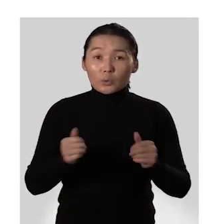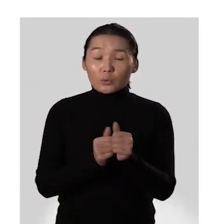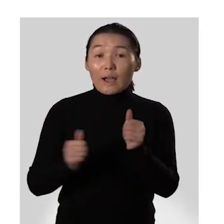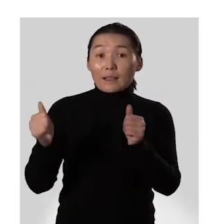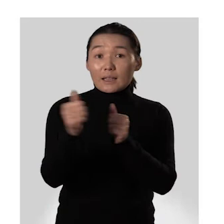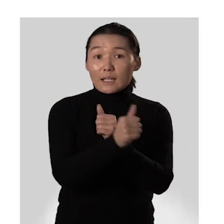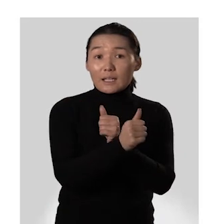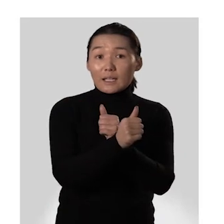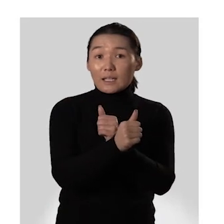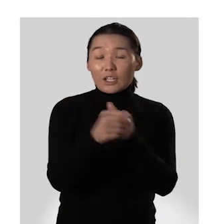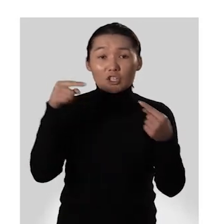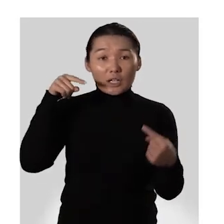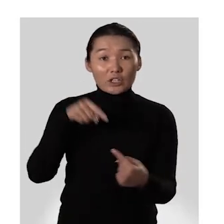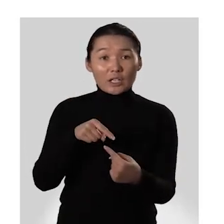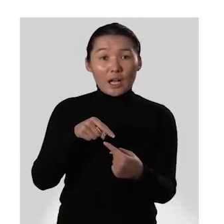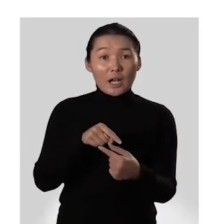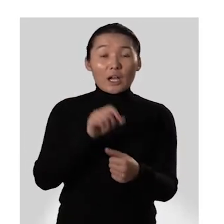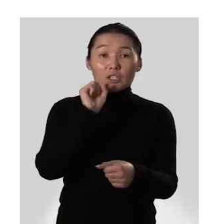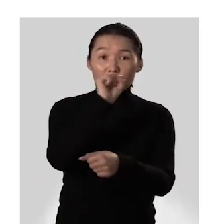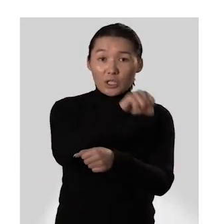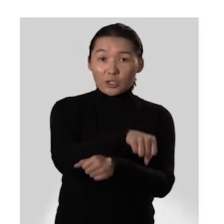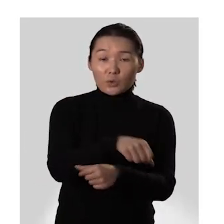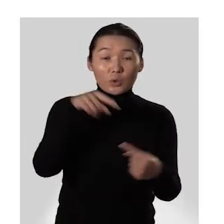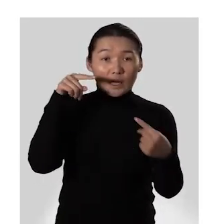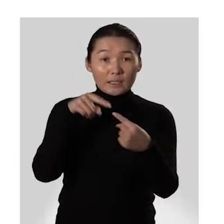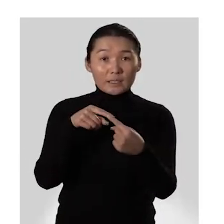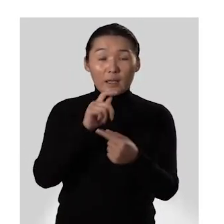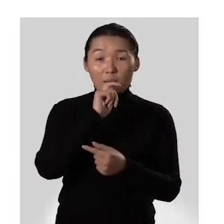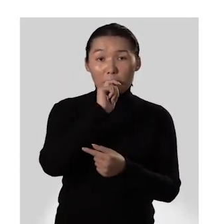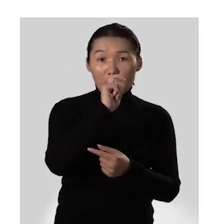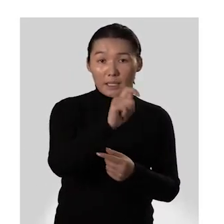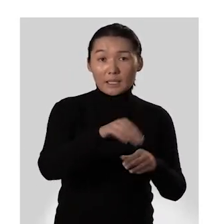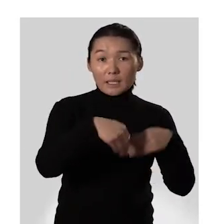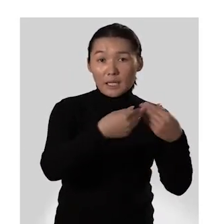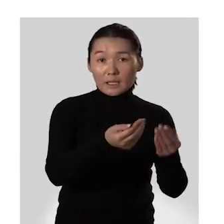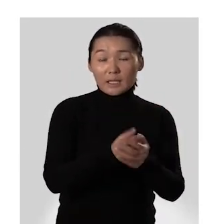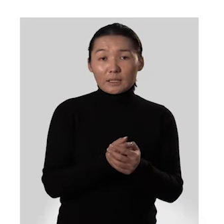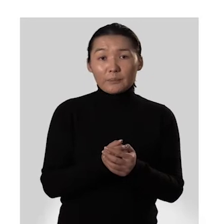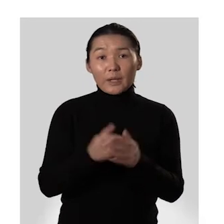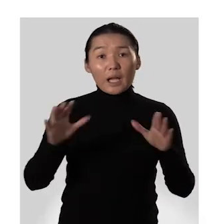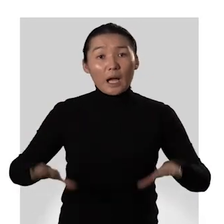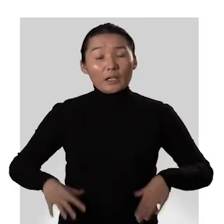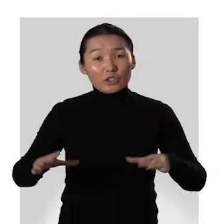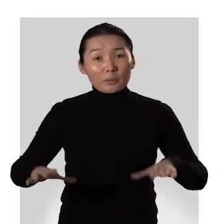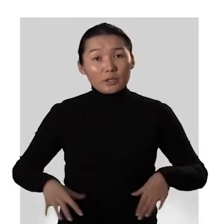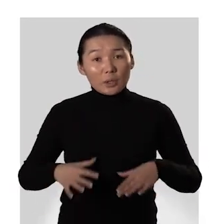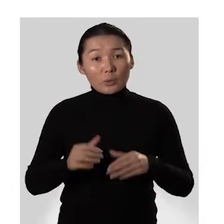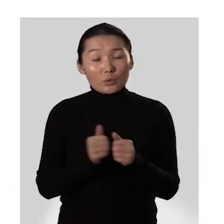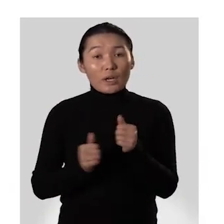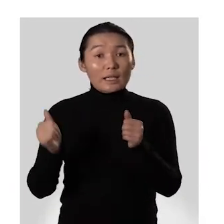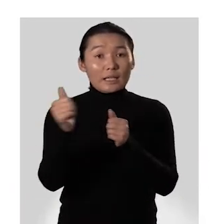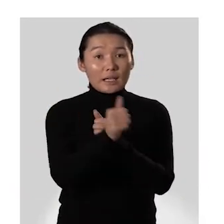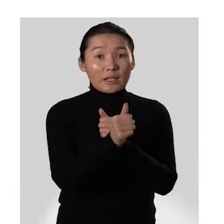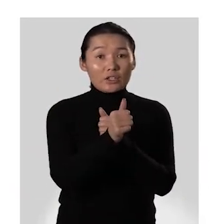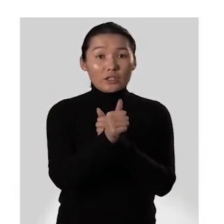жеңүүчүлөр аныкталып, байге ыйгарылат. Ат чабышта күлүктүн алдыга келиши саяпкерине